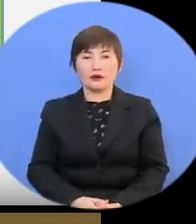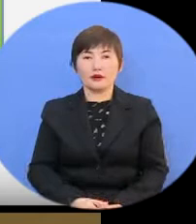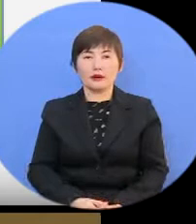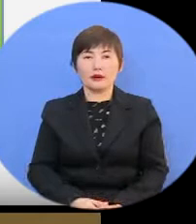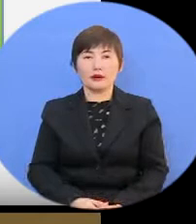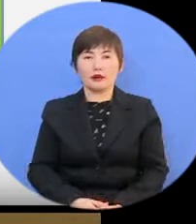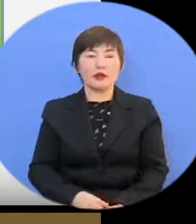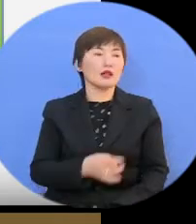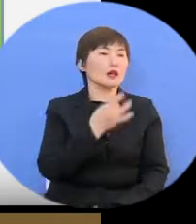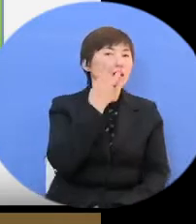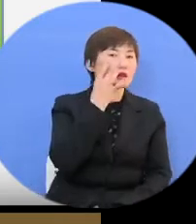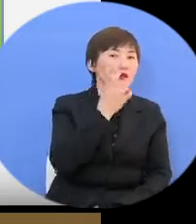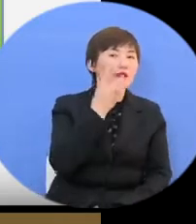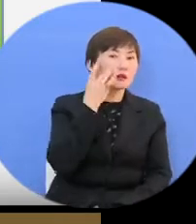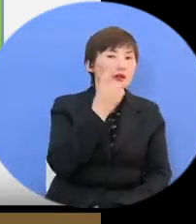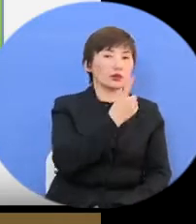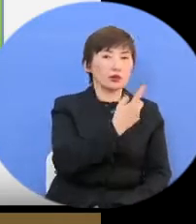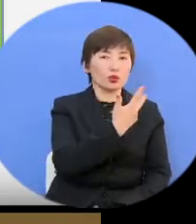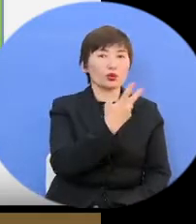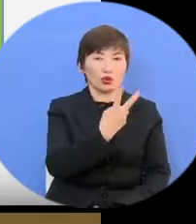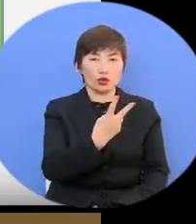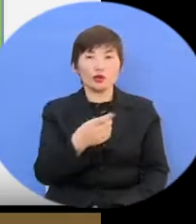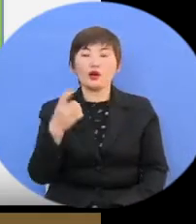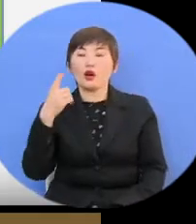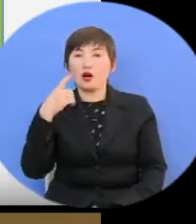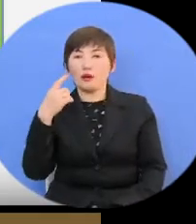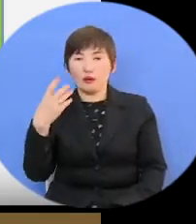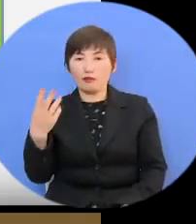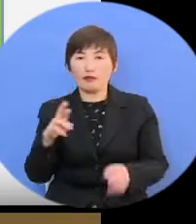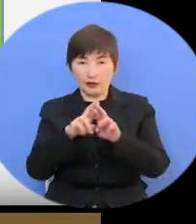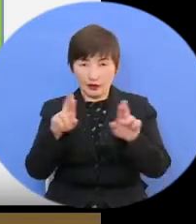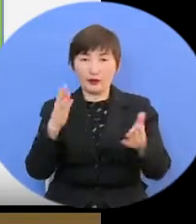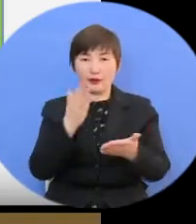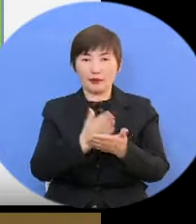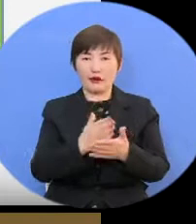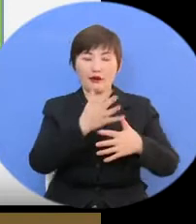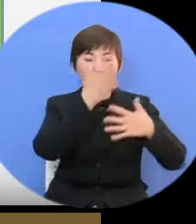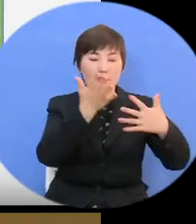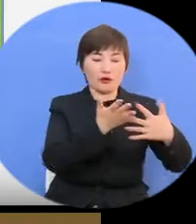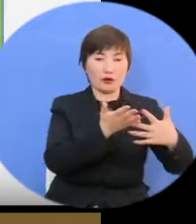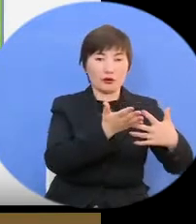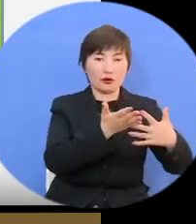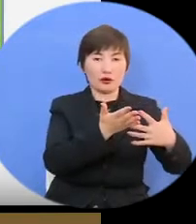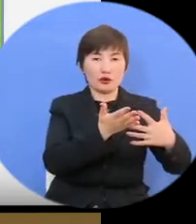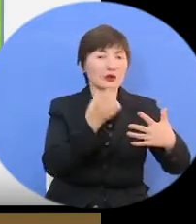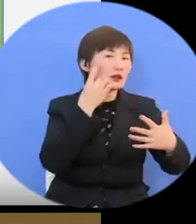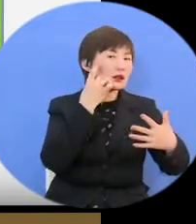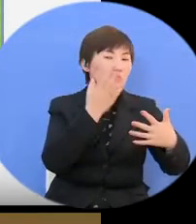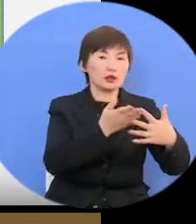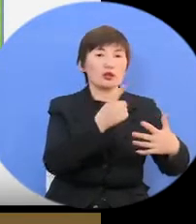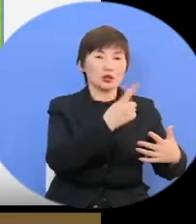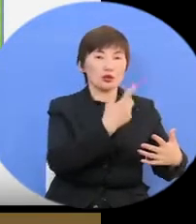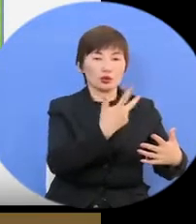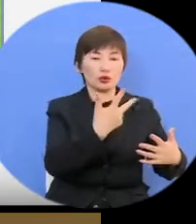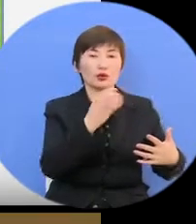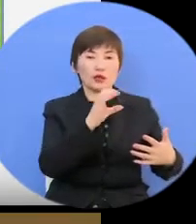маань хүүхдүүдийнх дээр 132, охтынх дээр 143 гэж гарсан байна. За арифметик дундаж буюу хүүхдүүдийн дундаж өндөр маань 133